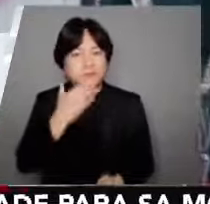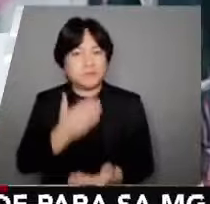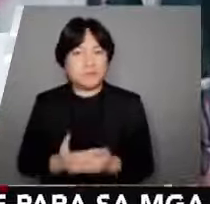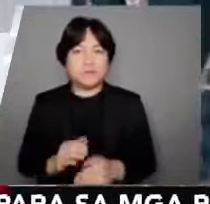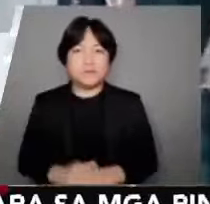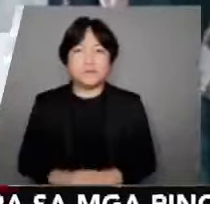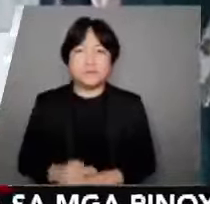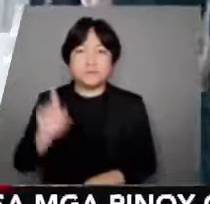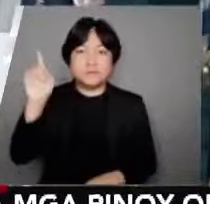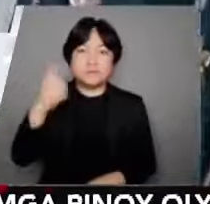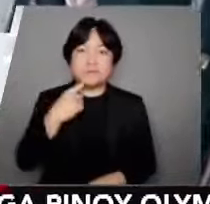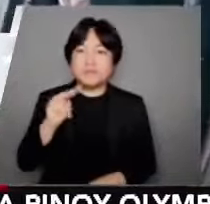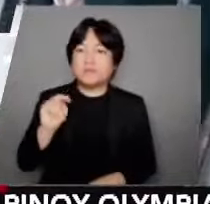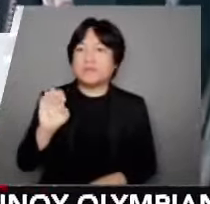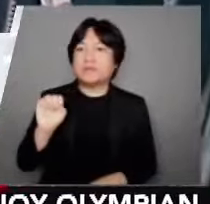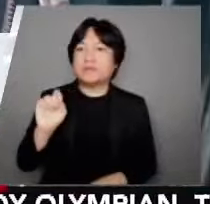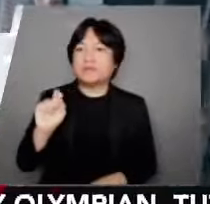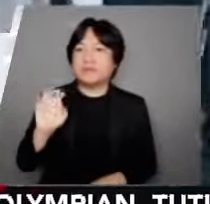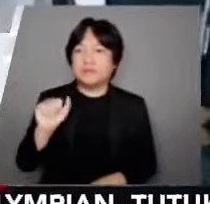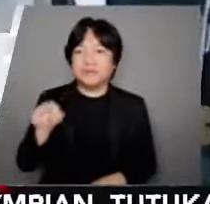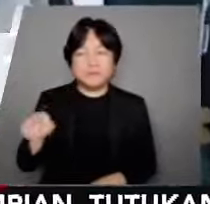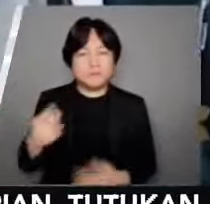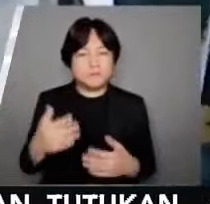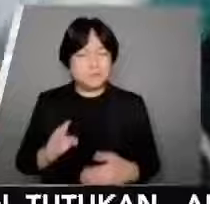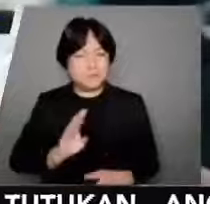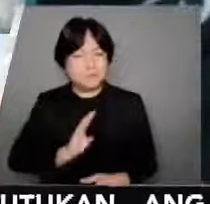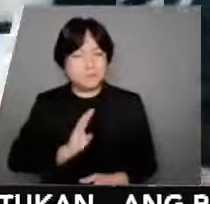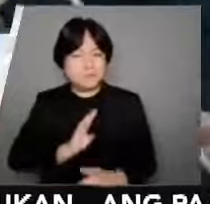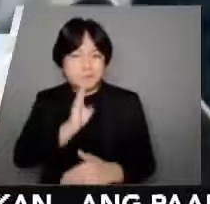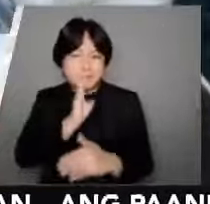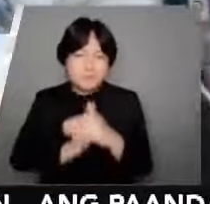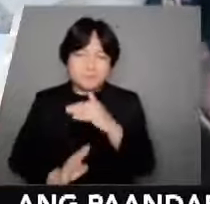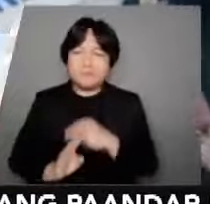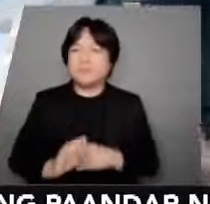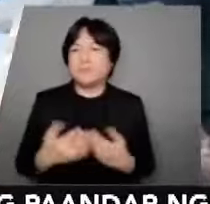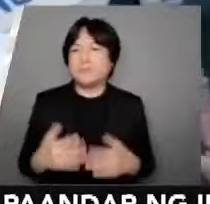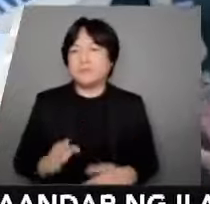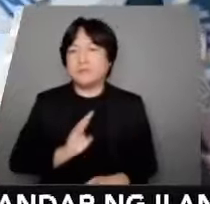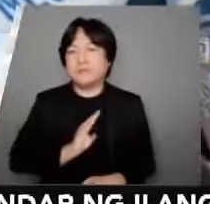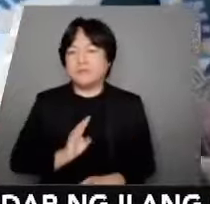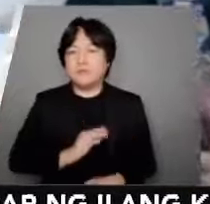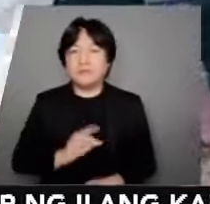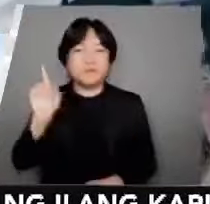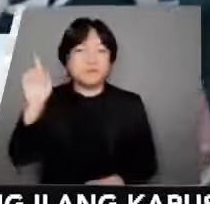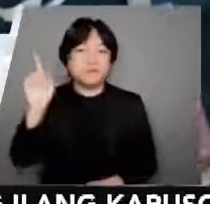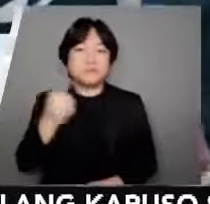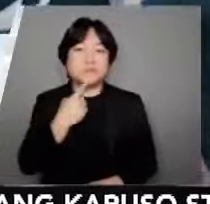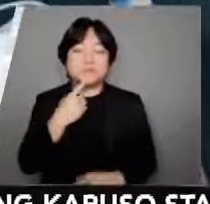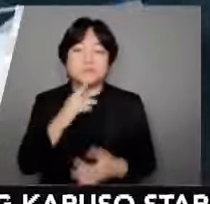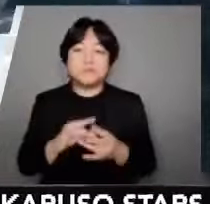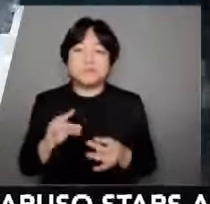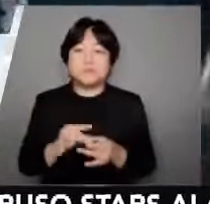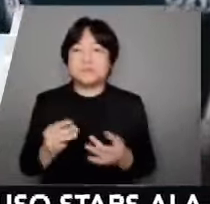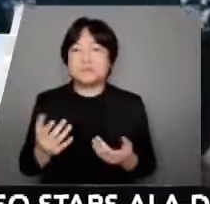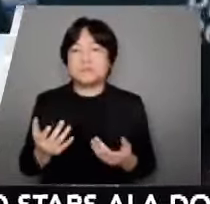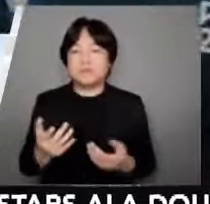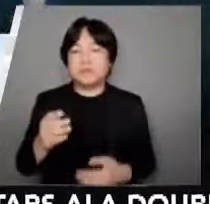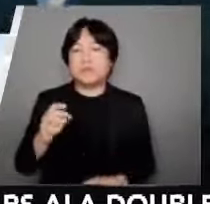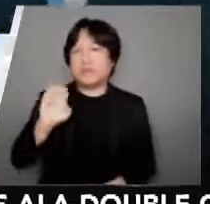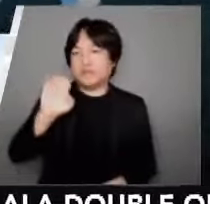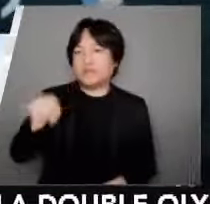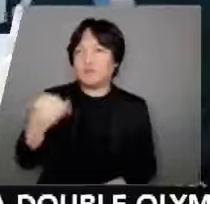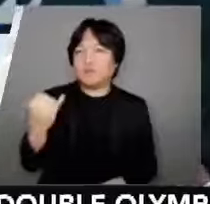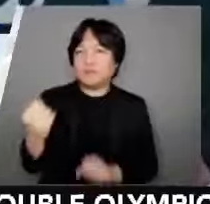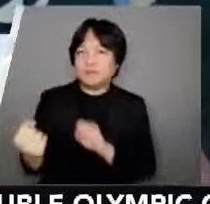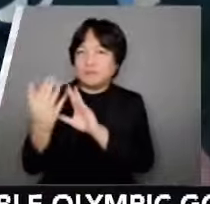talaga. Nagulat ako na sobrang down to earth niya talaga. Ang bait niya talaga. Ako, ang personal ko siguro with EJ Obiena, nakita ko how he